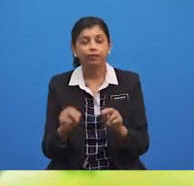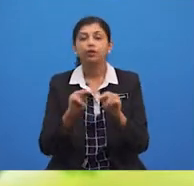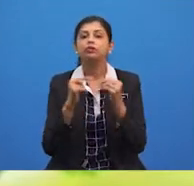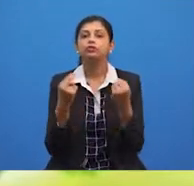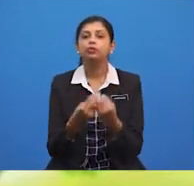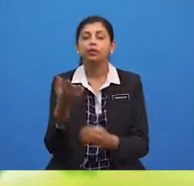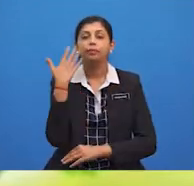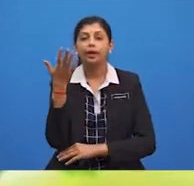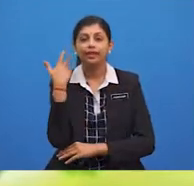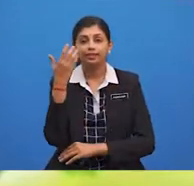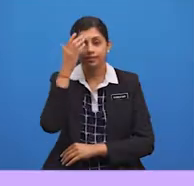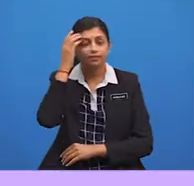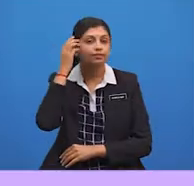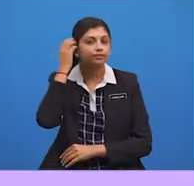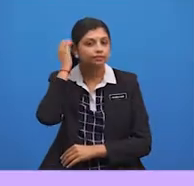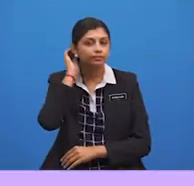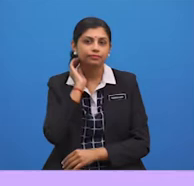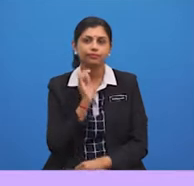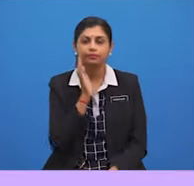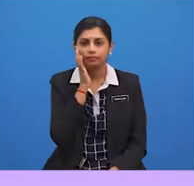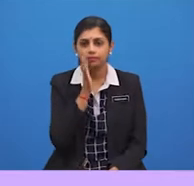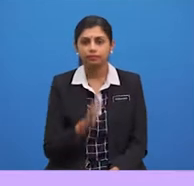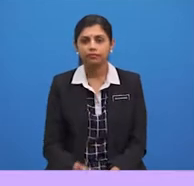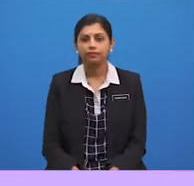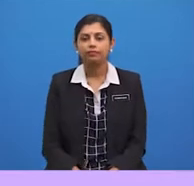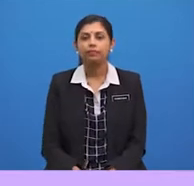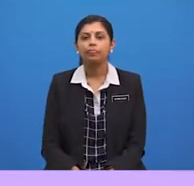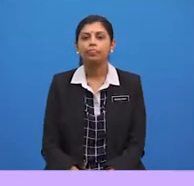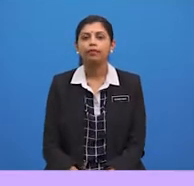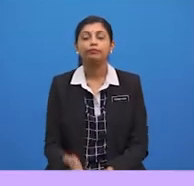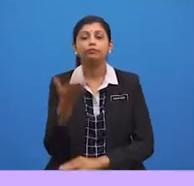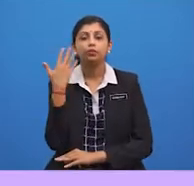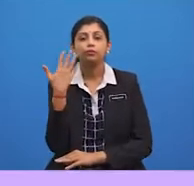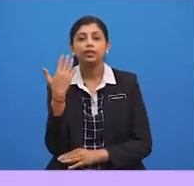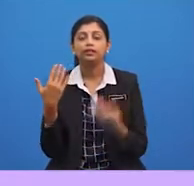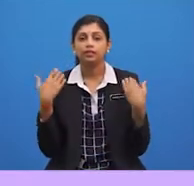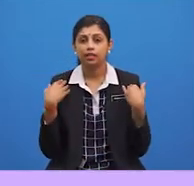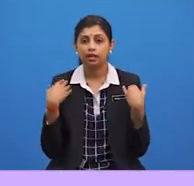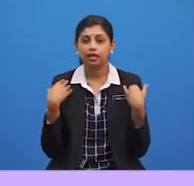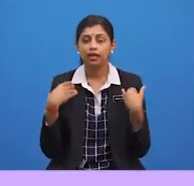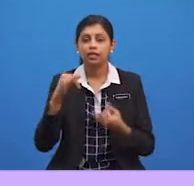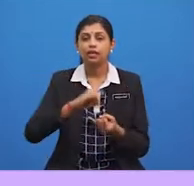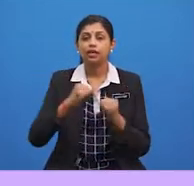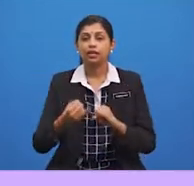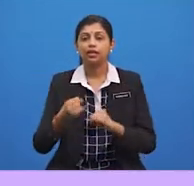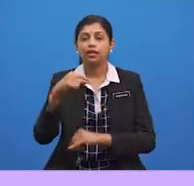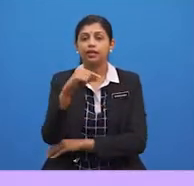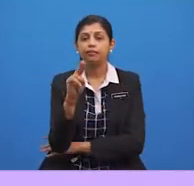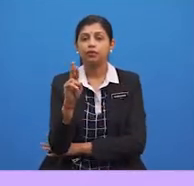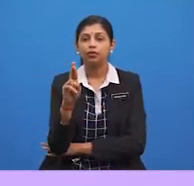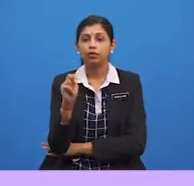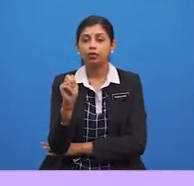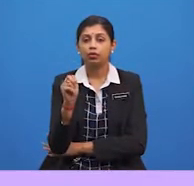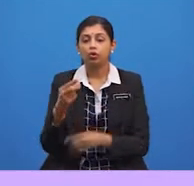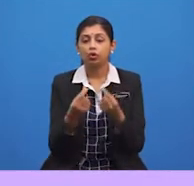zon panas. Zon panas terdiri daripada iklim gurun panas,